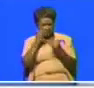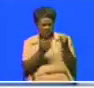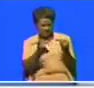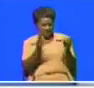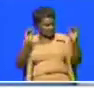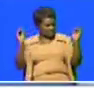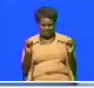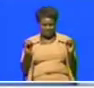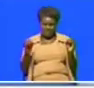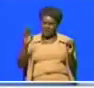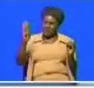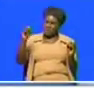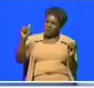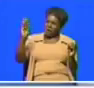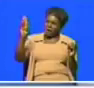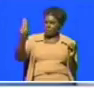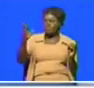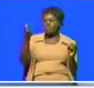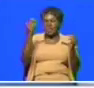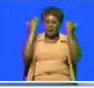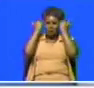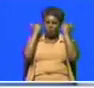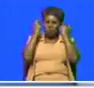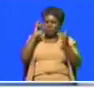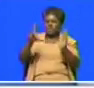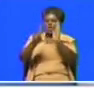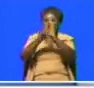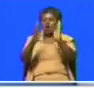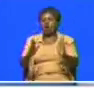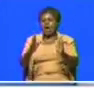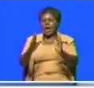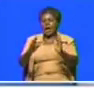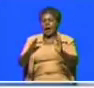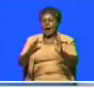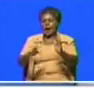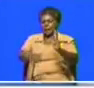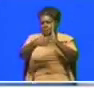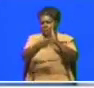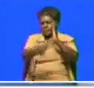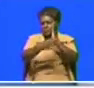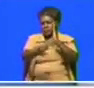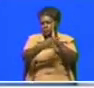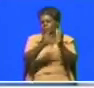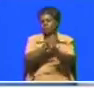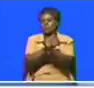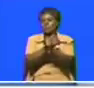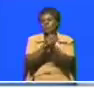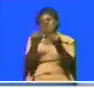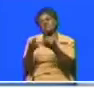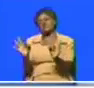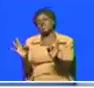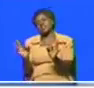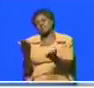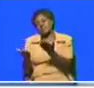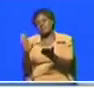swala. Manake Babu yuko kotini, nimeona viongozi, nimeona mawakili wa hadhi kubwa wamejifikisha pale kwenda kumtetea yeye. Atatoka